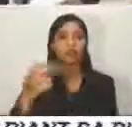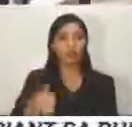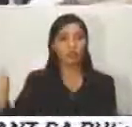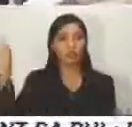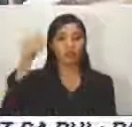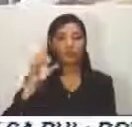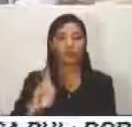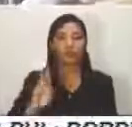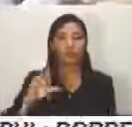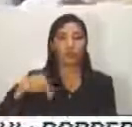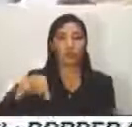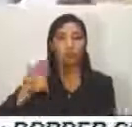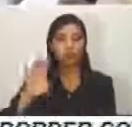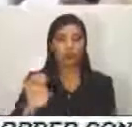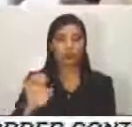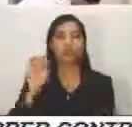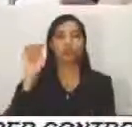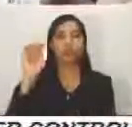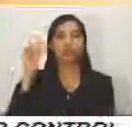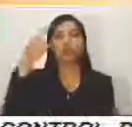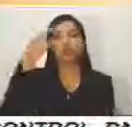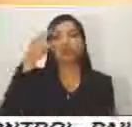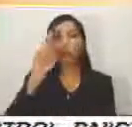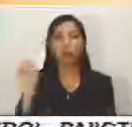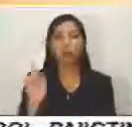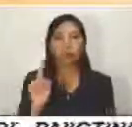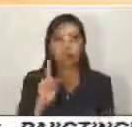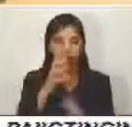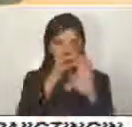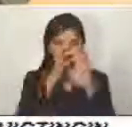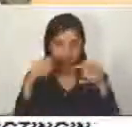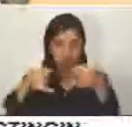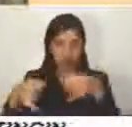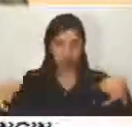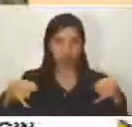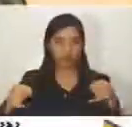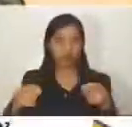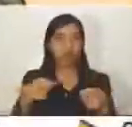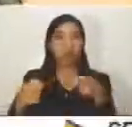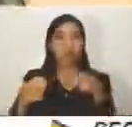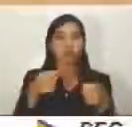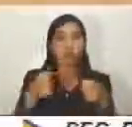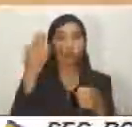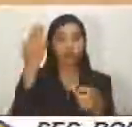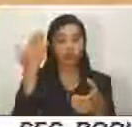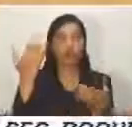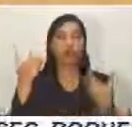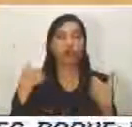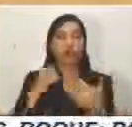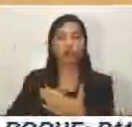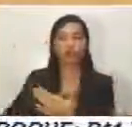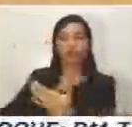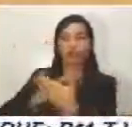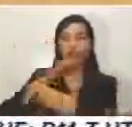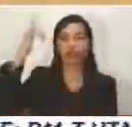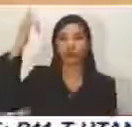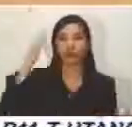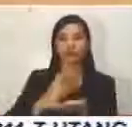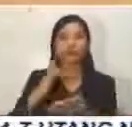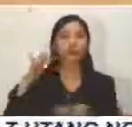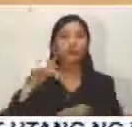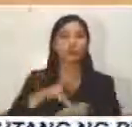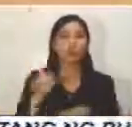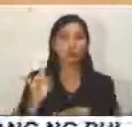pinakahuling genome sequencing. Pero kumalat na ito sa Peru at iba pang bansa sa Latin America. Kailangan na niyang bantayan